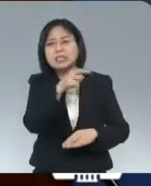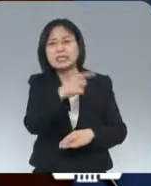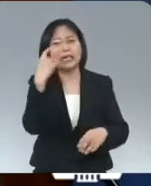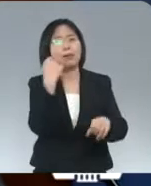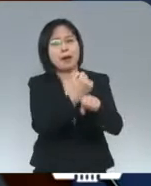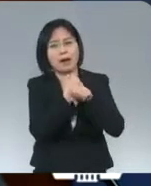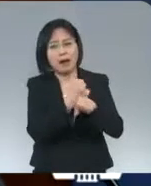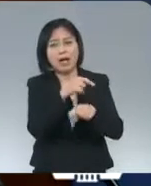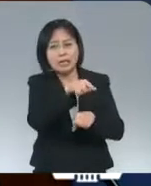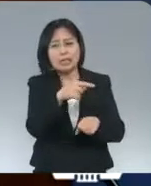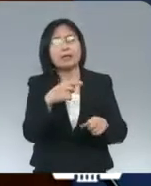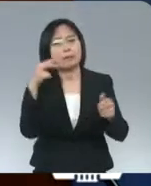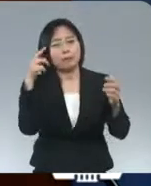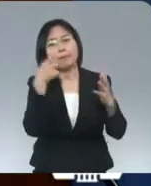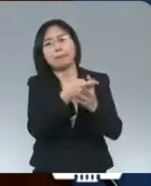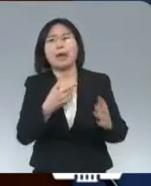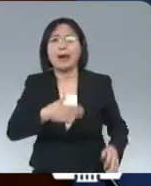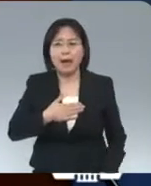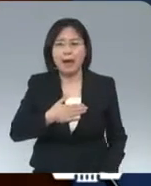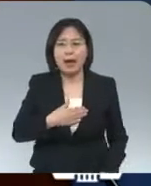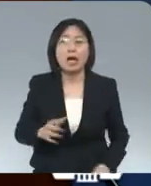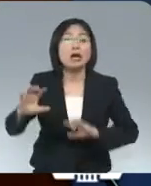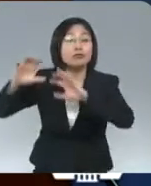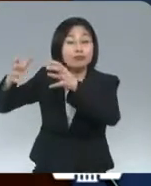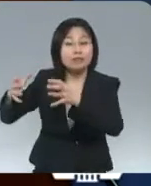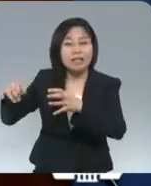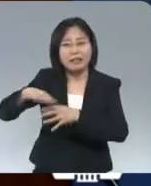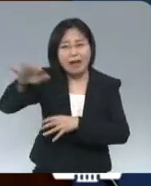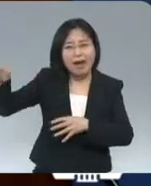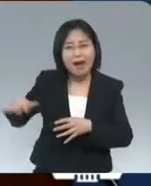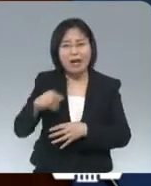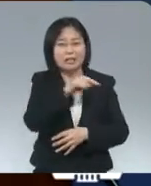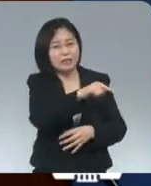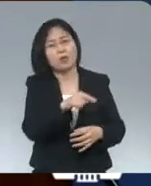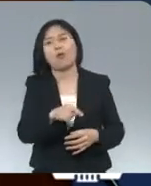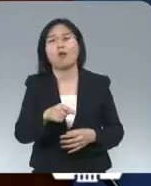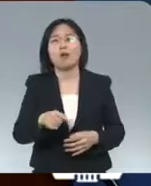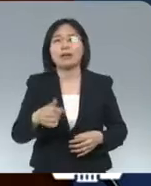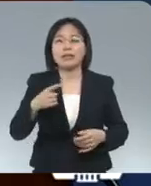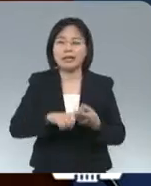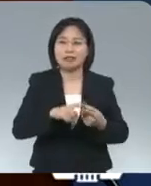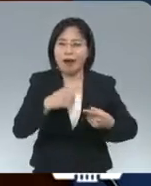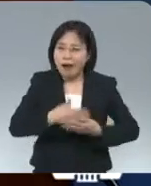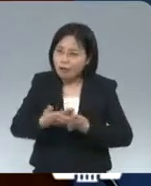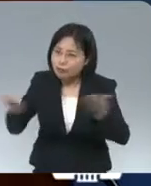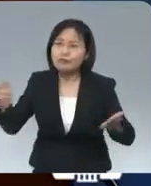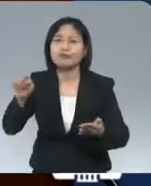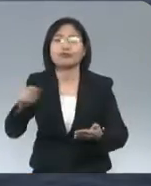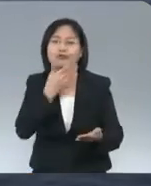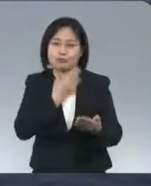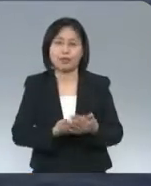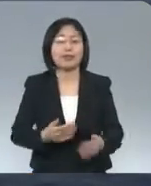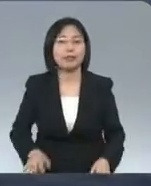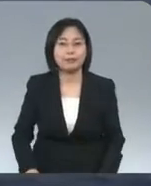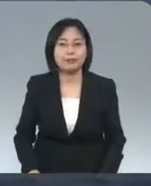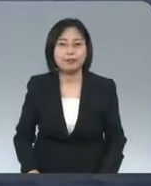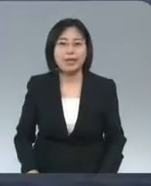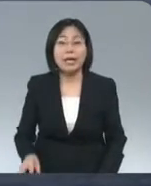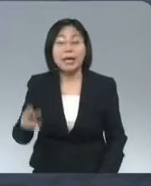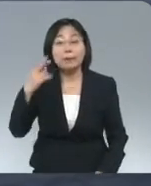警戒監視活動やミサイル防衛の準備態勢を強化していると明らかにしました